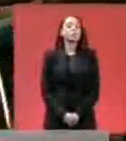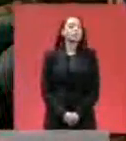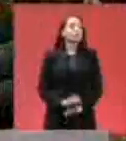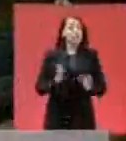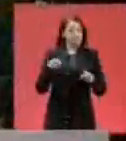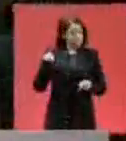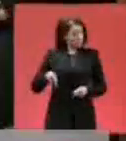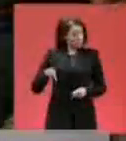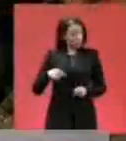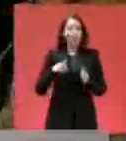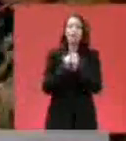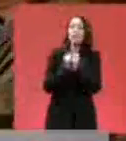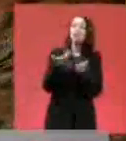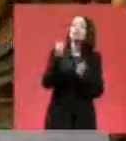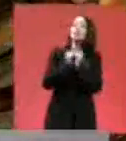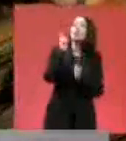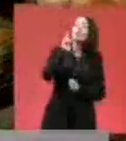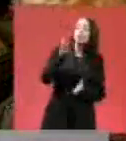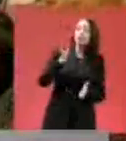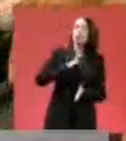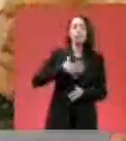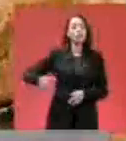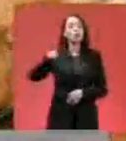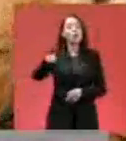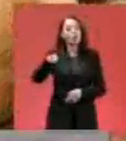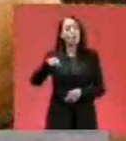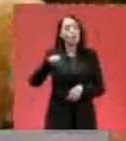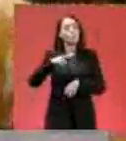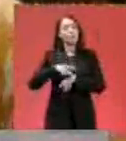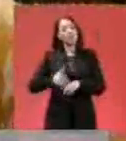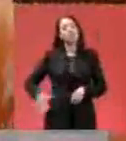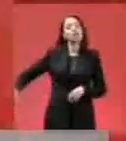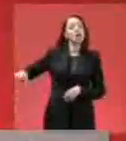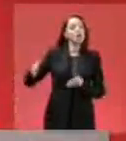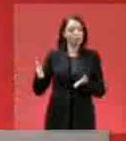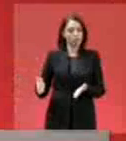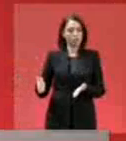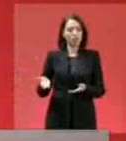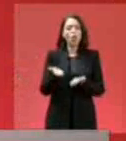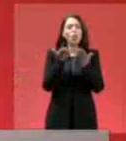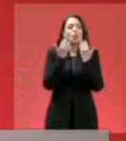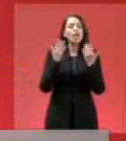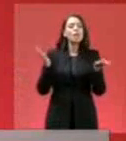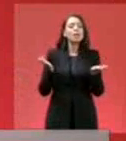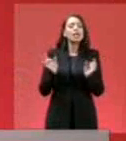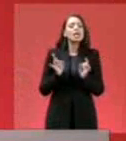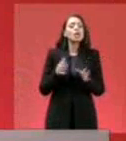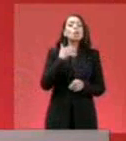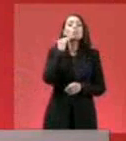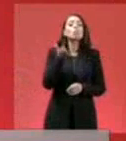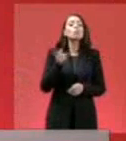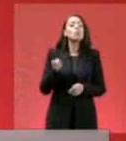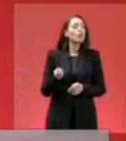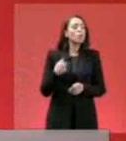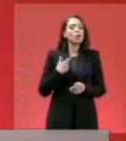Γιατί σήμερα, φίλες και φίλοι, πολίτες της Πάτρας και της Αχαΐας, δεν υπάρχει πια κανείς που δεν μπορεί να κρίνει